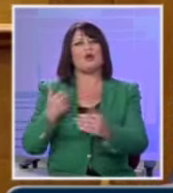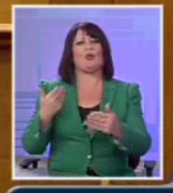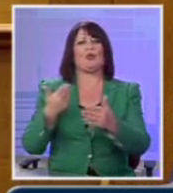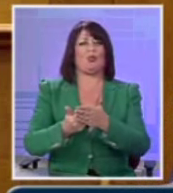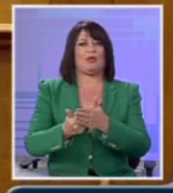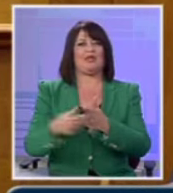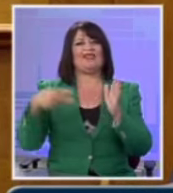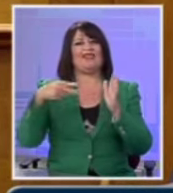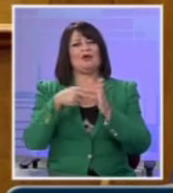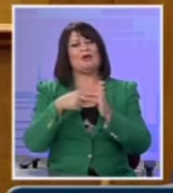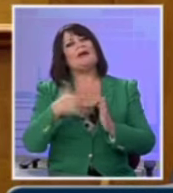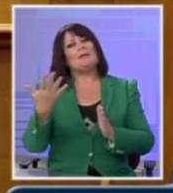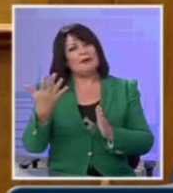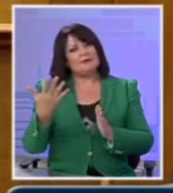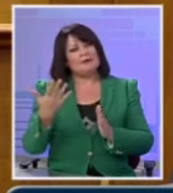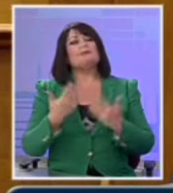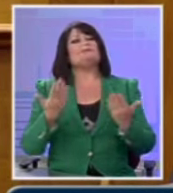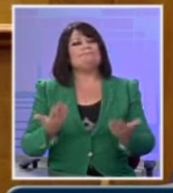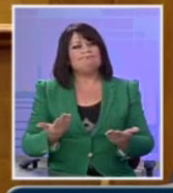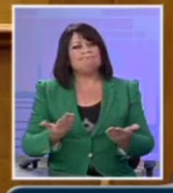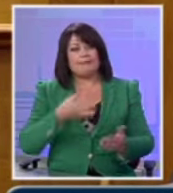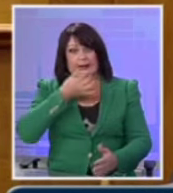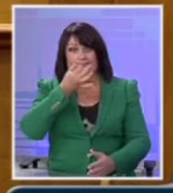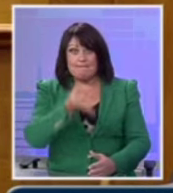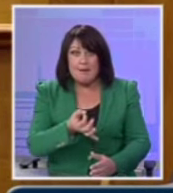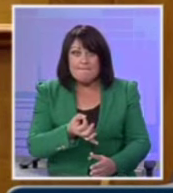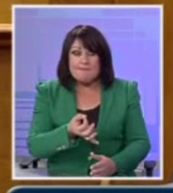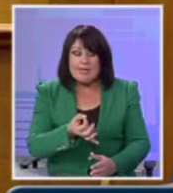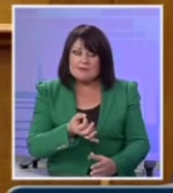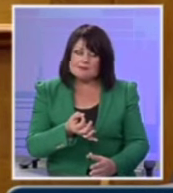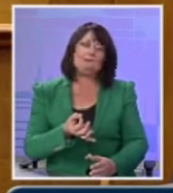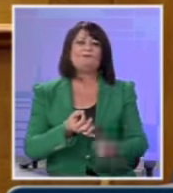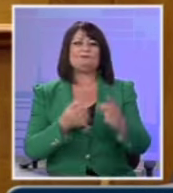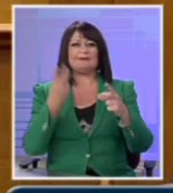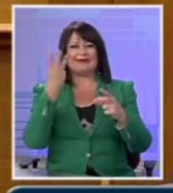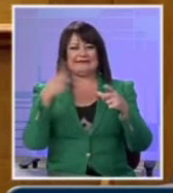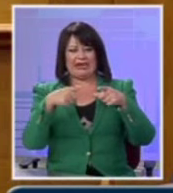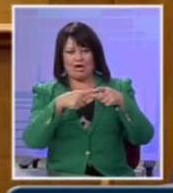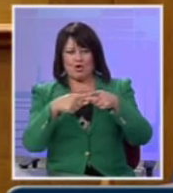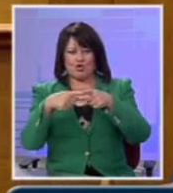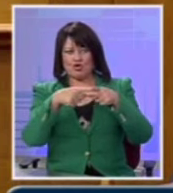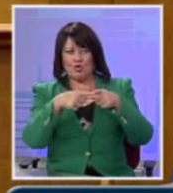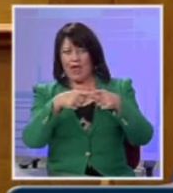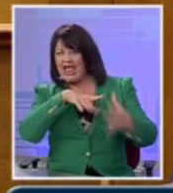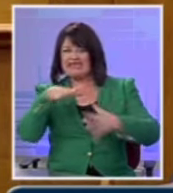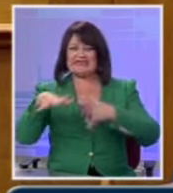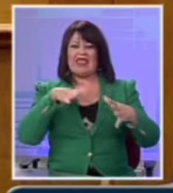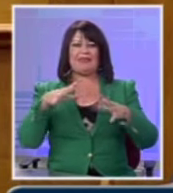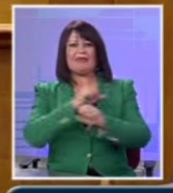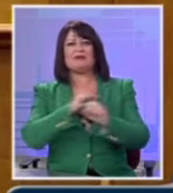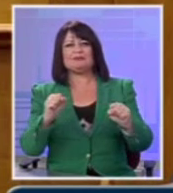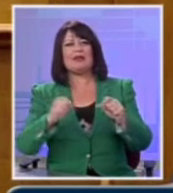Γενάρη του 2015 μιλήσαμε για το τρίγωνο αστάθειας το οποίο περιλαμβάνει το